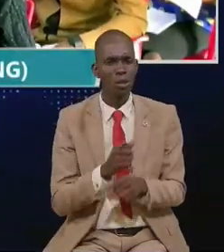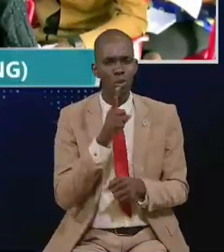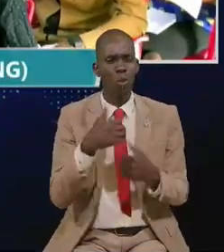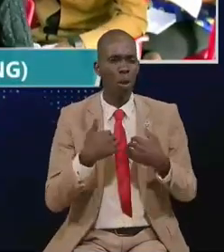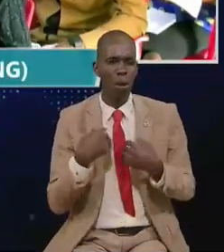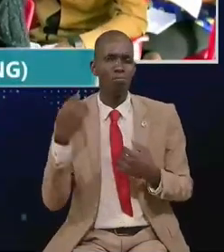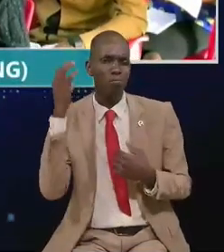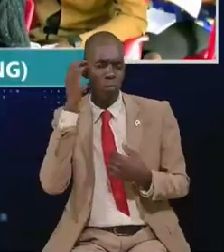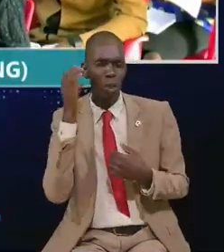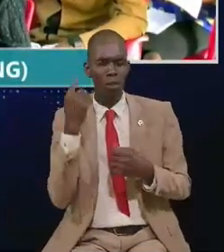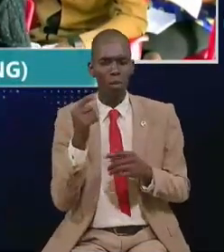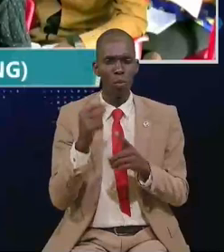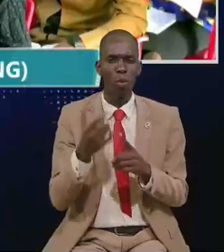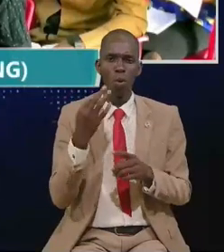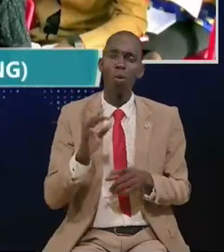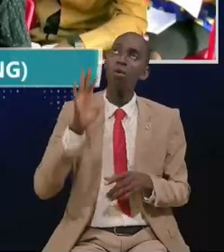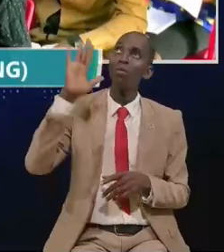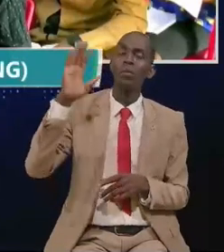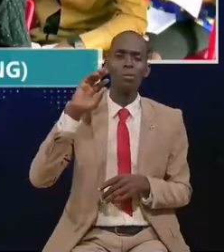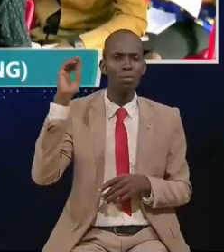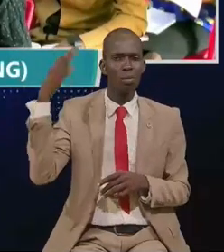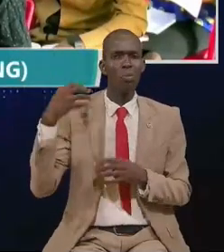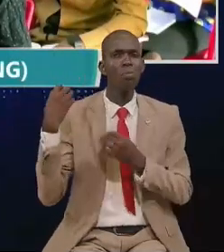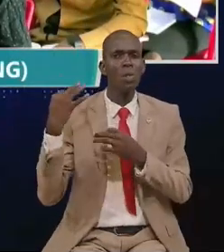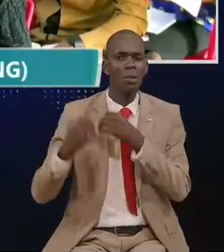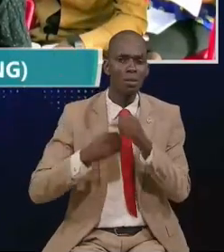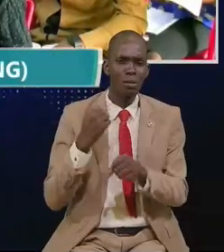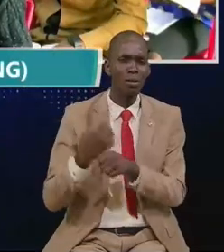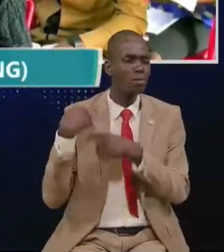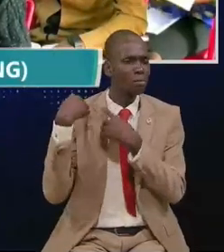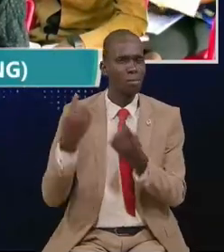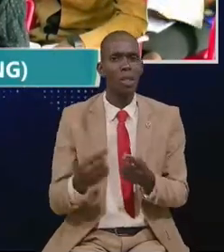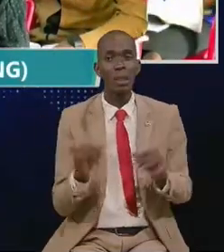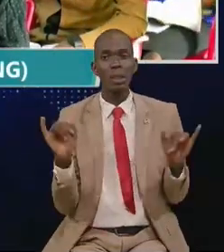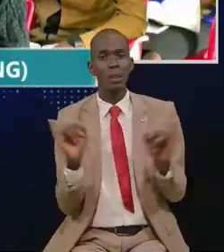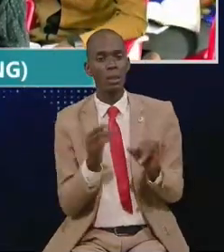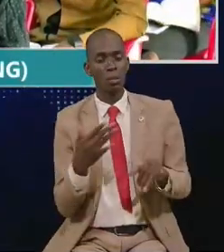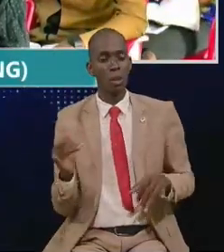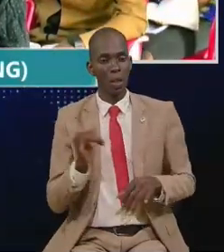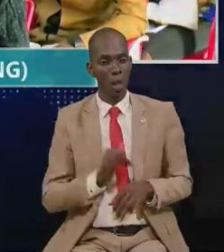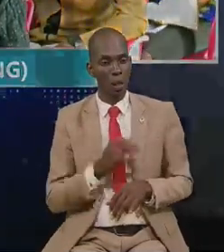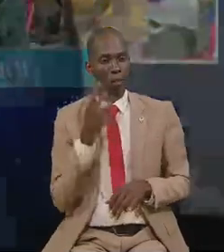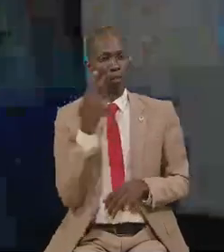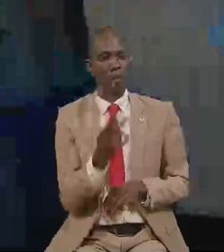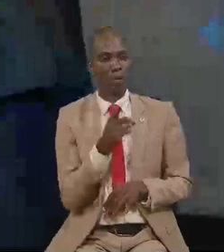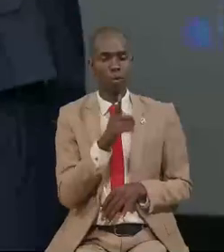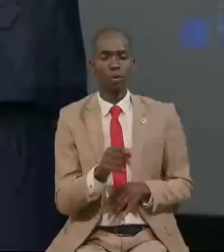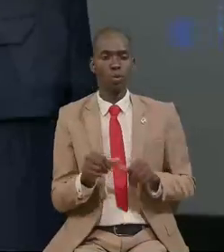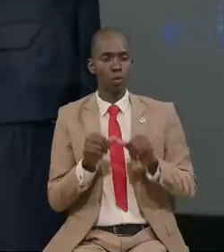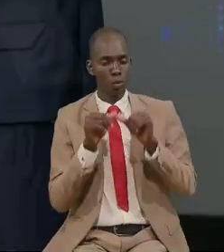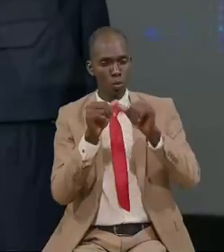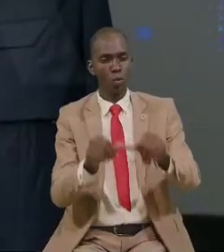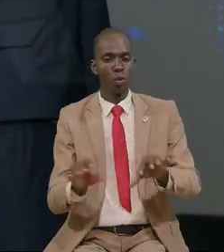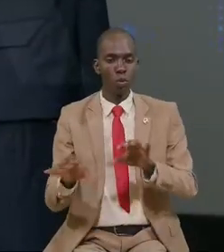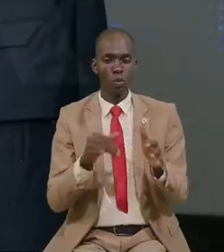Tu as eu la parole de sa grâce. La même chose que j'ai vu. Je t'ai vu faire ça il y a 5 ans.